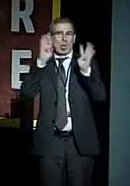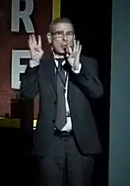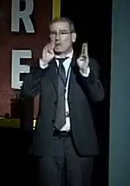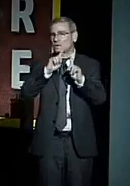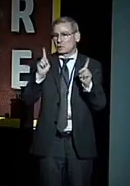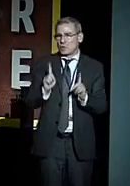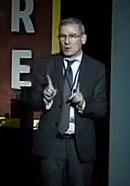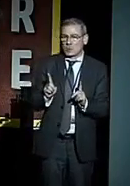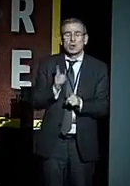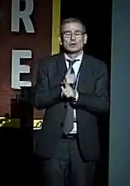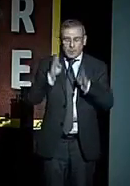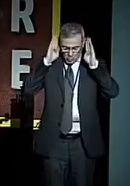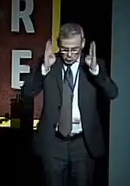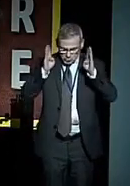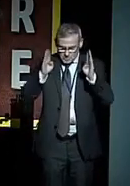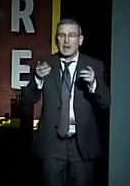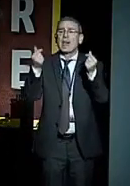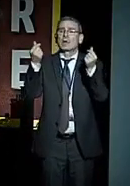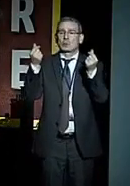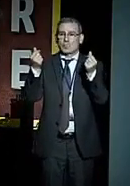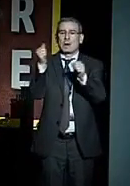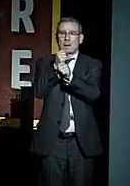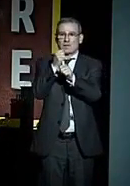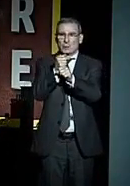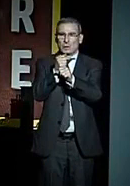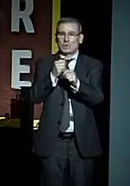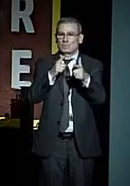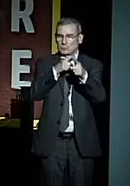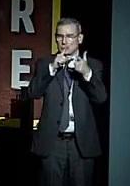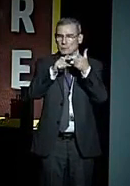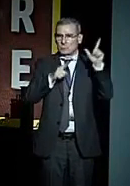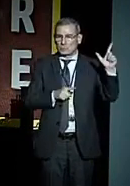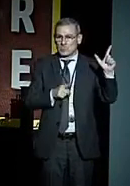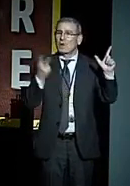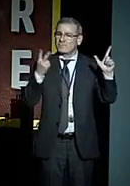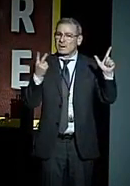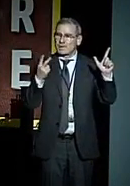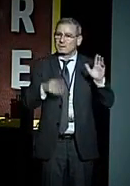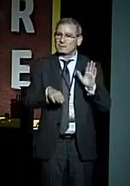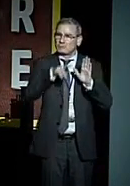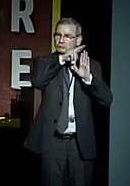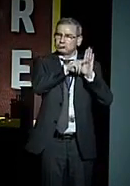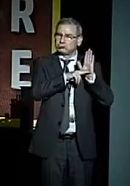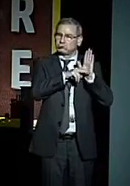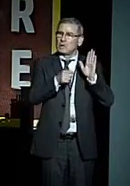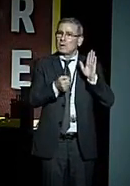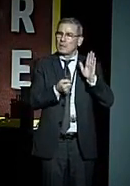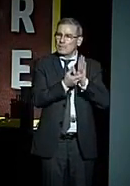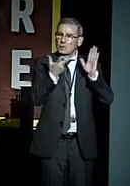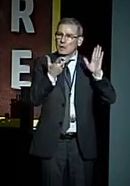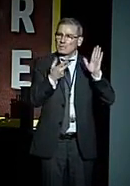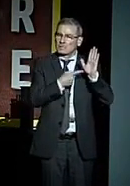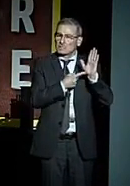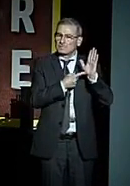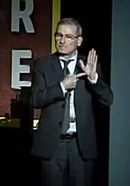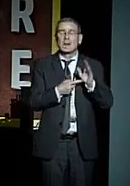concentrarci sull'economia e sul lavoro, che sono le vere priorità in cima all'agenda delle persone. Con il piano, e ringrazio la delegazione